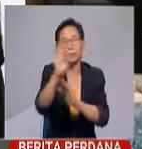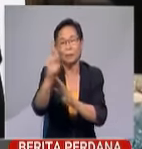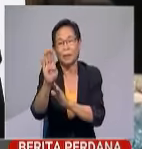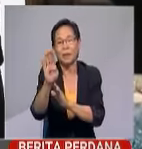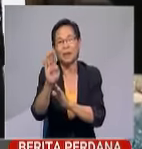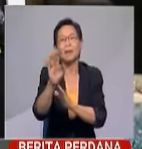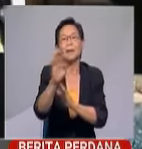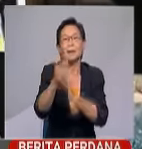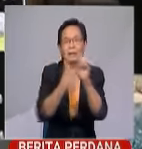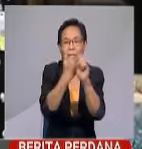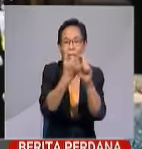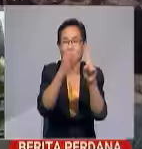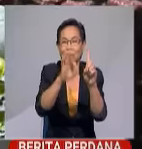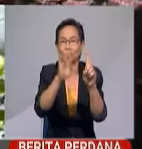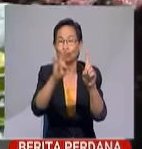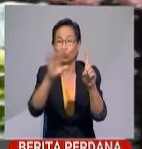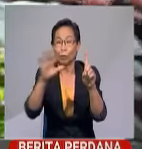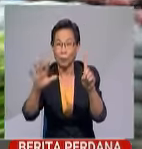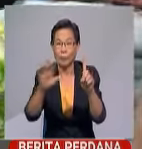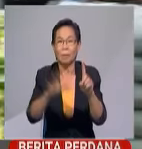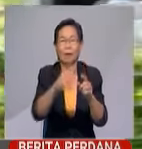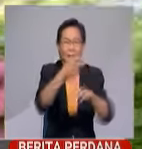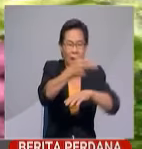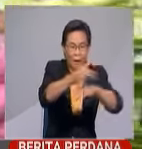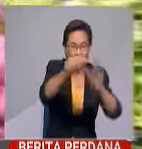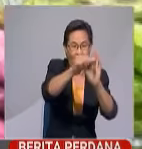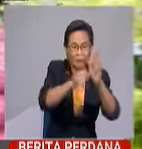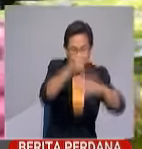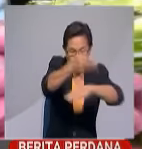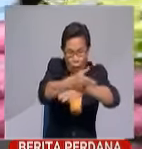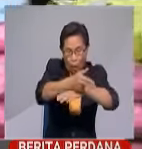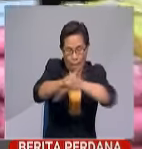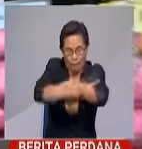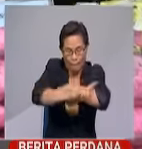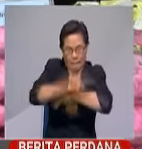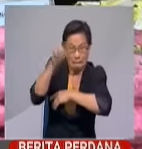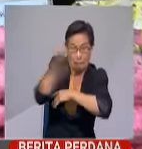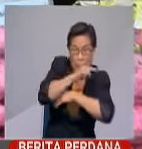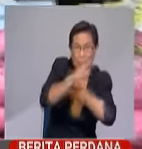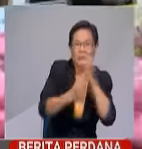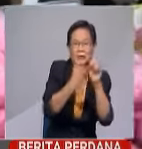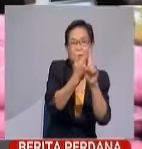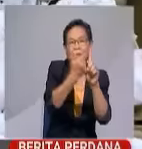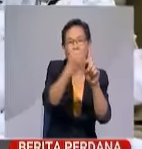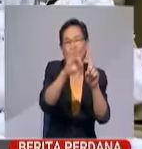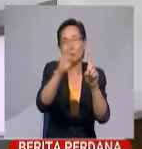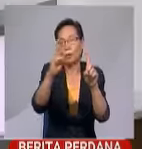1952 dan Seksyen 8 Akta Senjata Api Penalti Lebih Berat 1960.